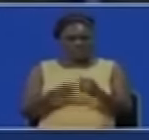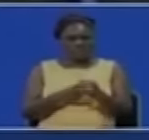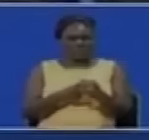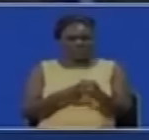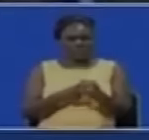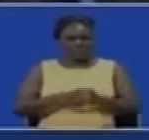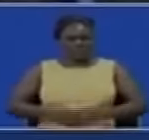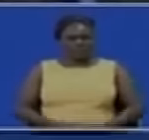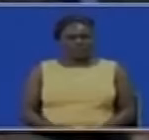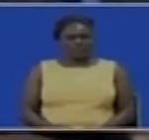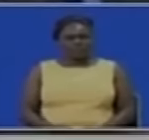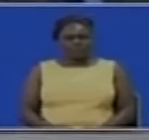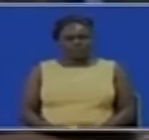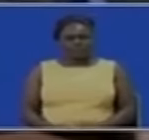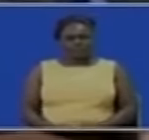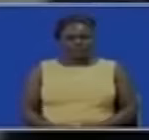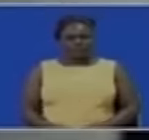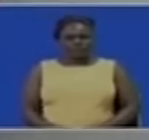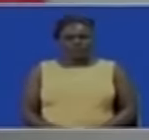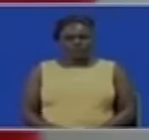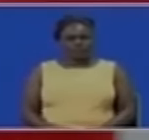Februari mwaka huu.